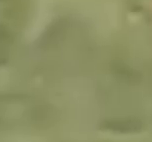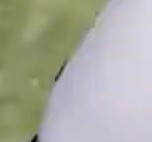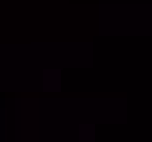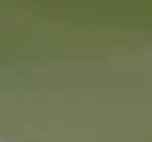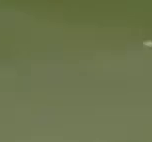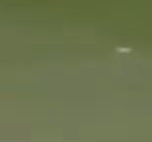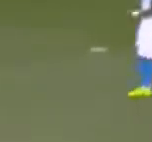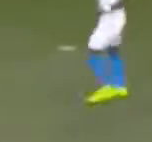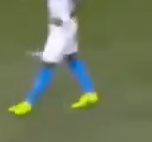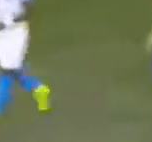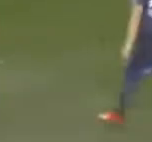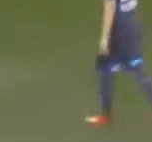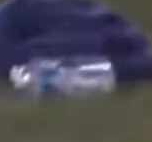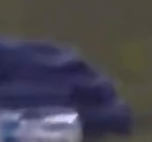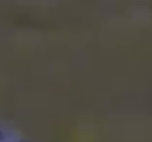הקהל.